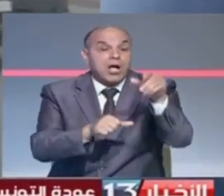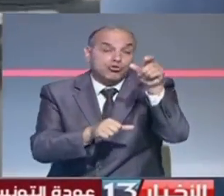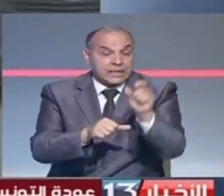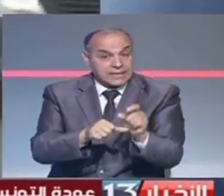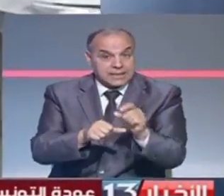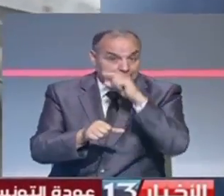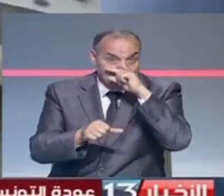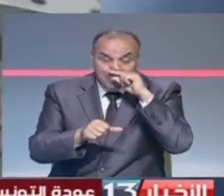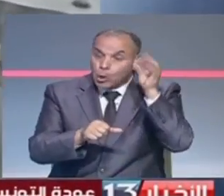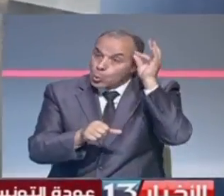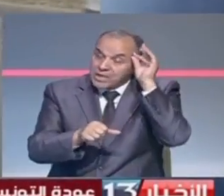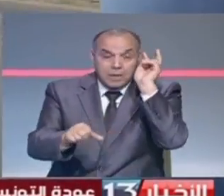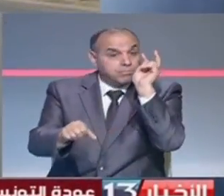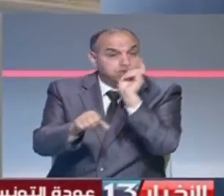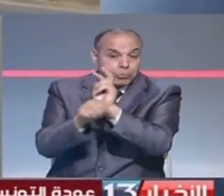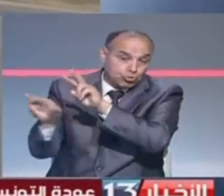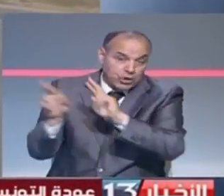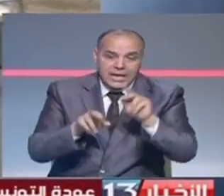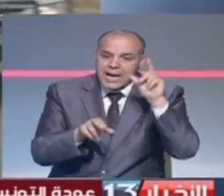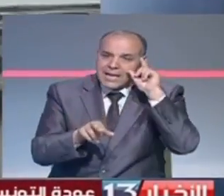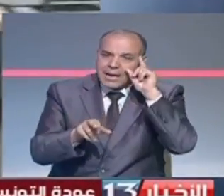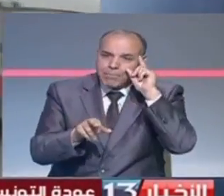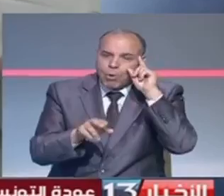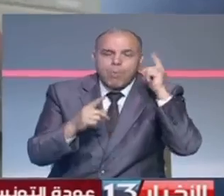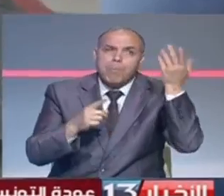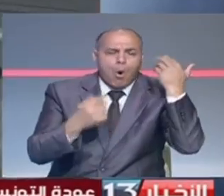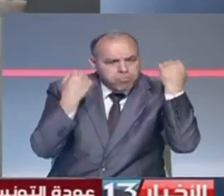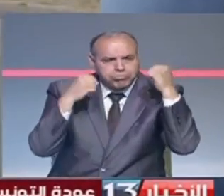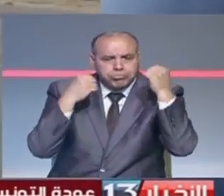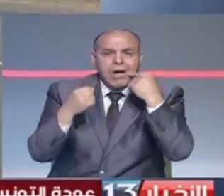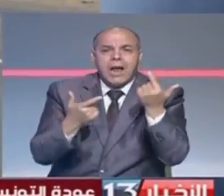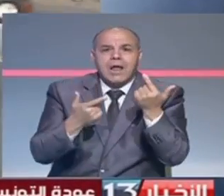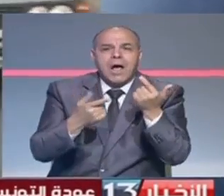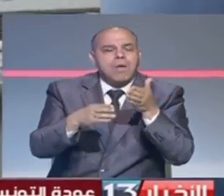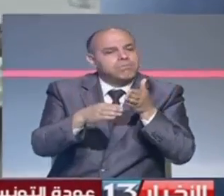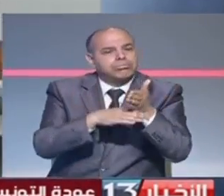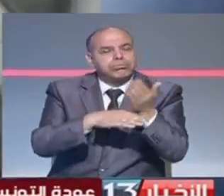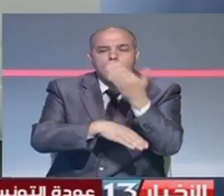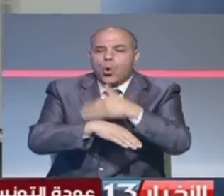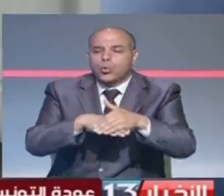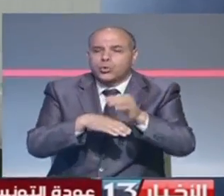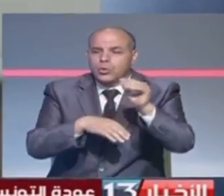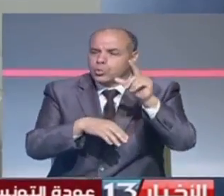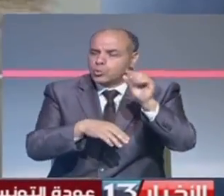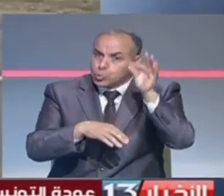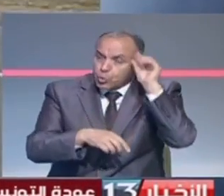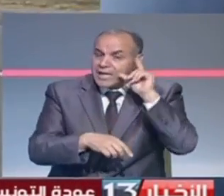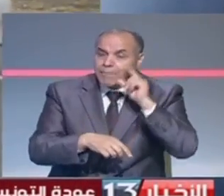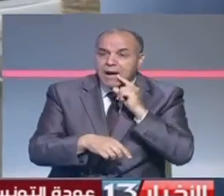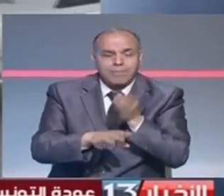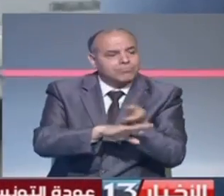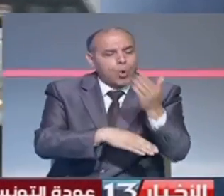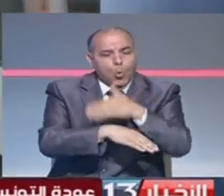شخص من التونسيين العائدين من ليبيا قد احتج امس باجتياز هم معبر راس جدير الليبي في اتجاه